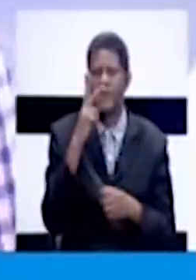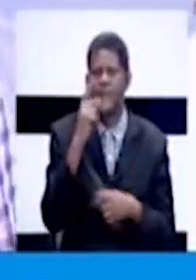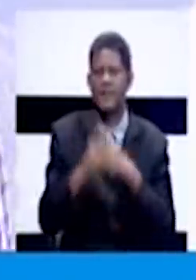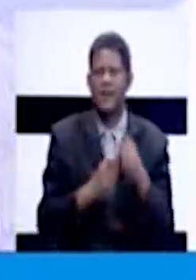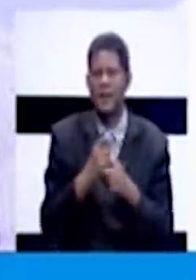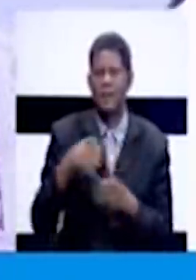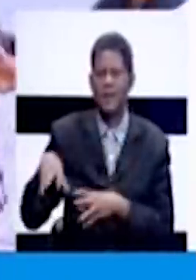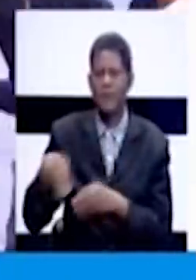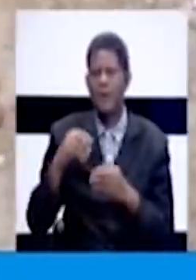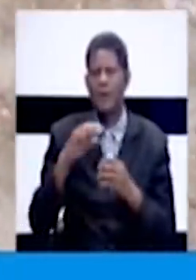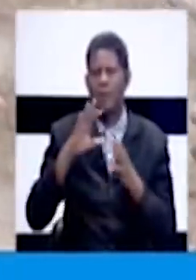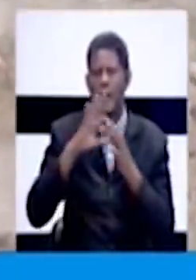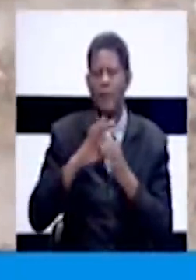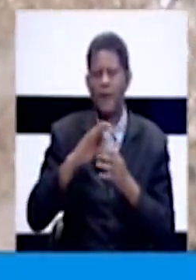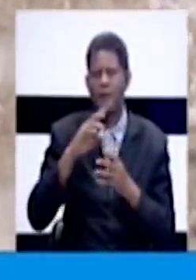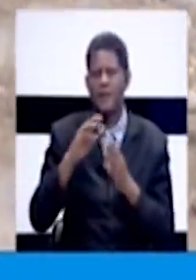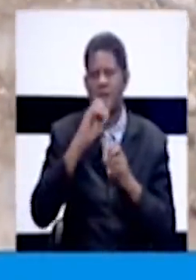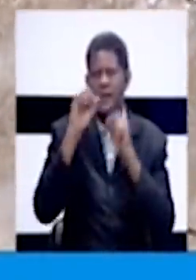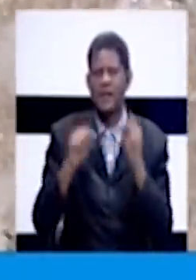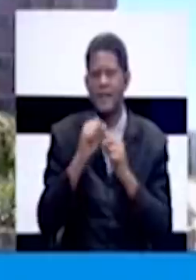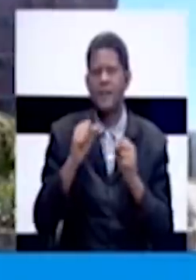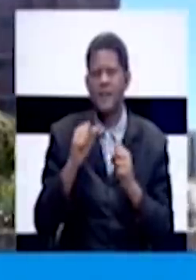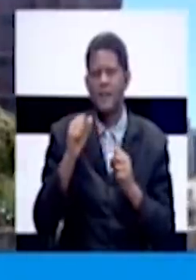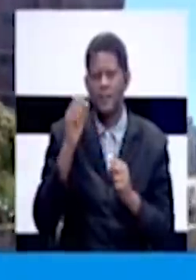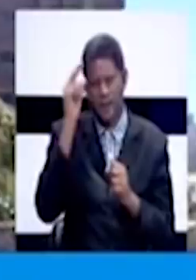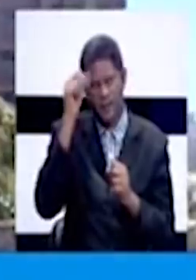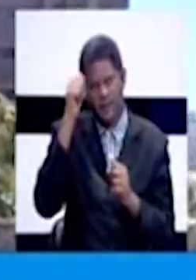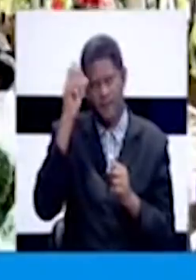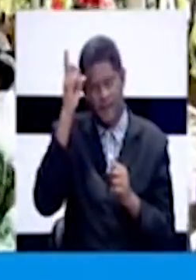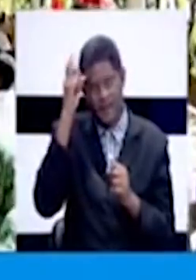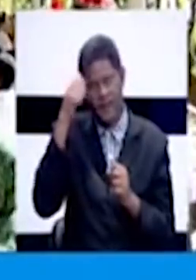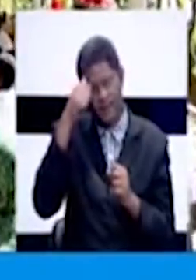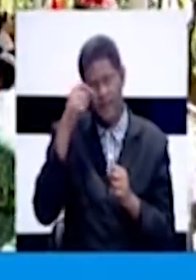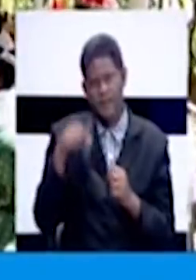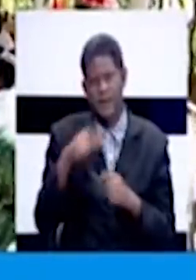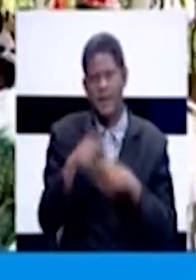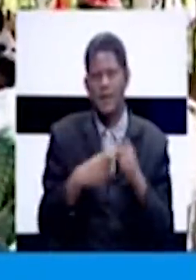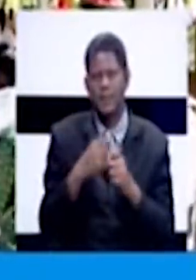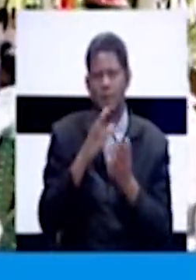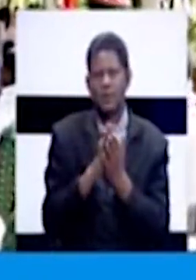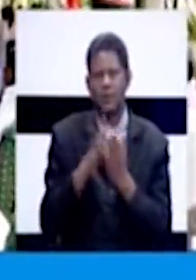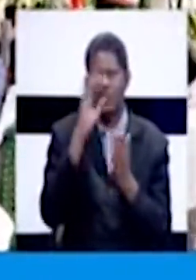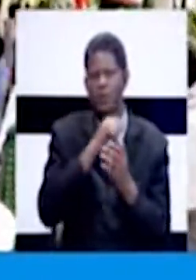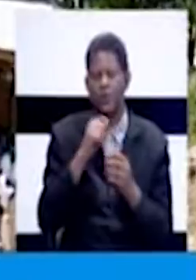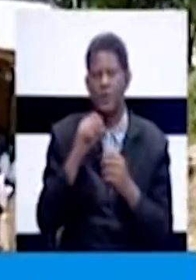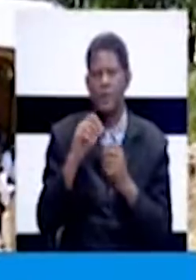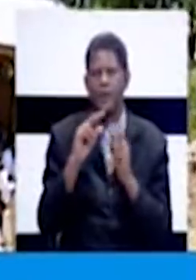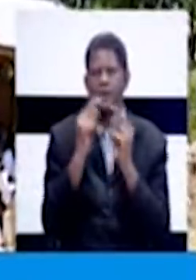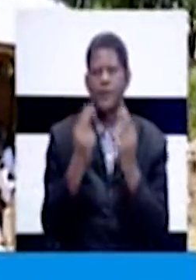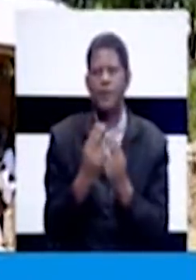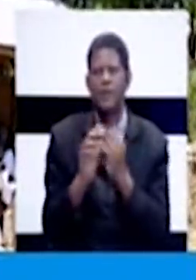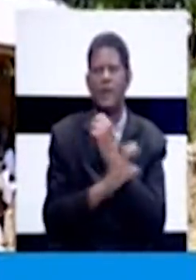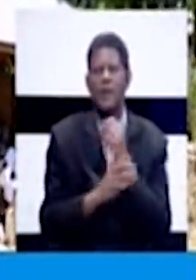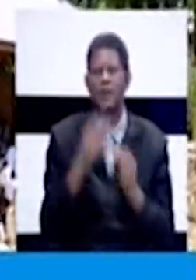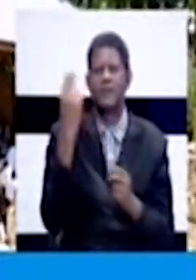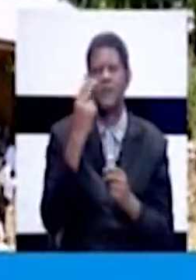ተምሃሪ ማሕበራዊ ሳይንስ ፍስሓ ኣሰፋ ሂወቱ ሓሊፈ ኣሎ ተምሃራይ ፍስሓ ኣብዚ ዓመት ትምህርቲ ወዲኡ ንስድሩን ንዓዱን ክጠቅም ትፅኢት ክግበረሉ